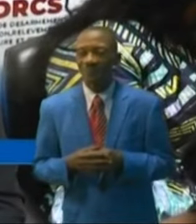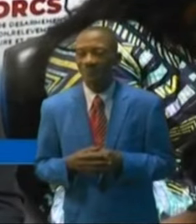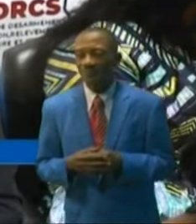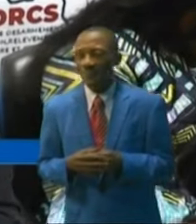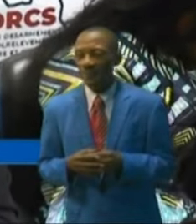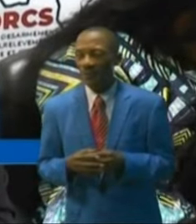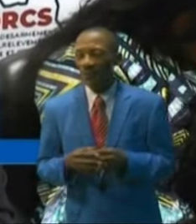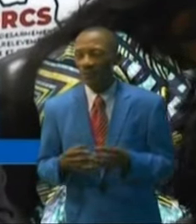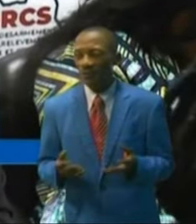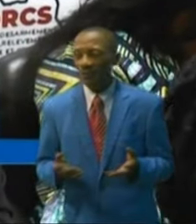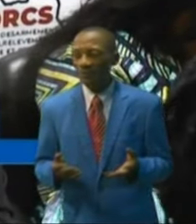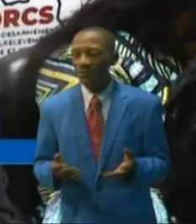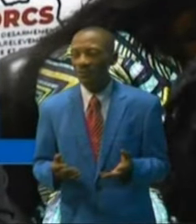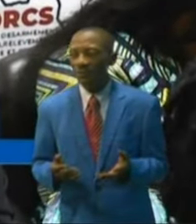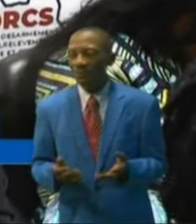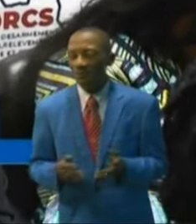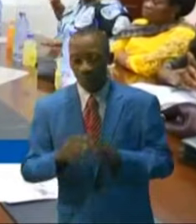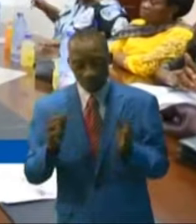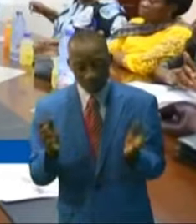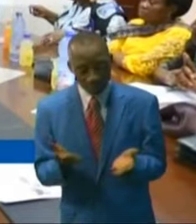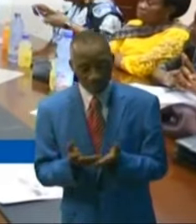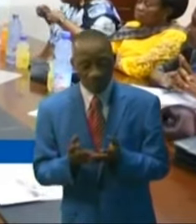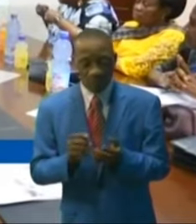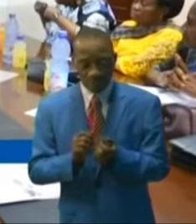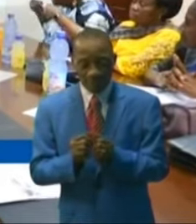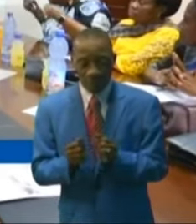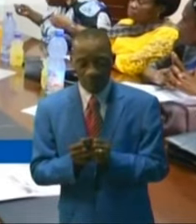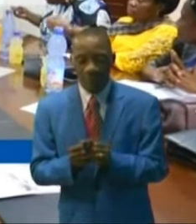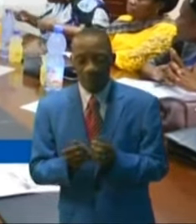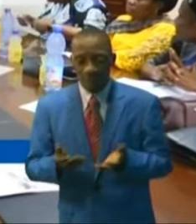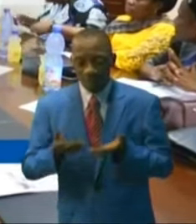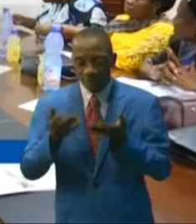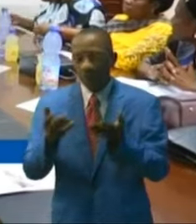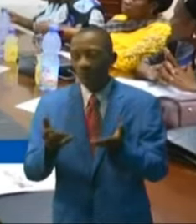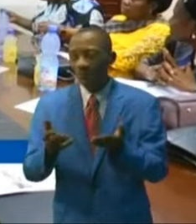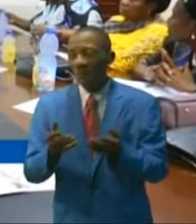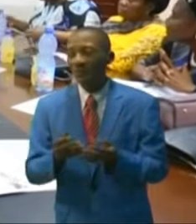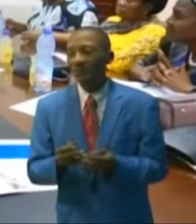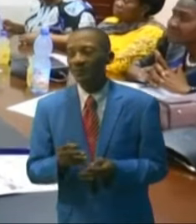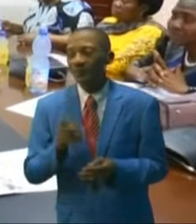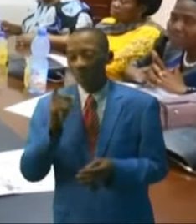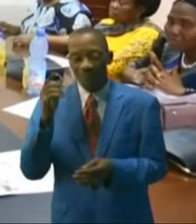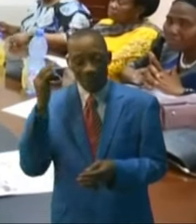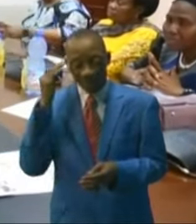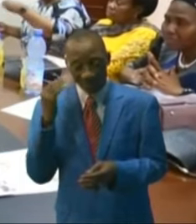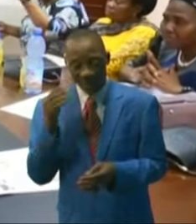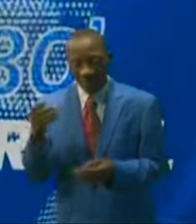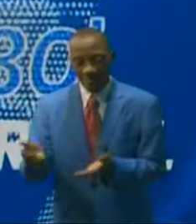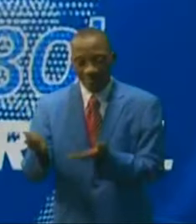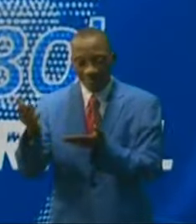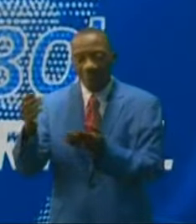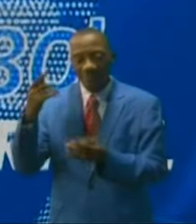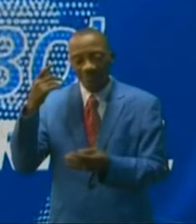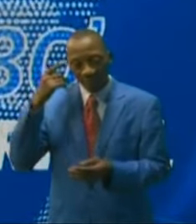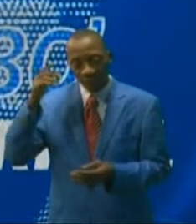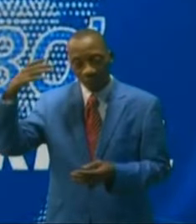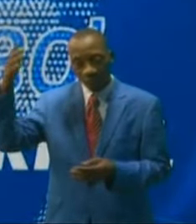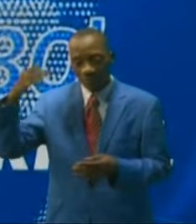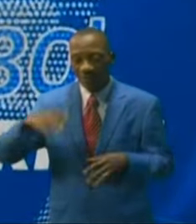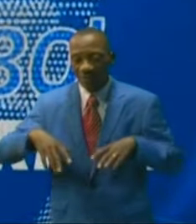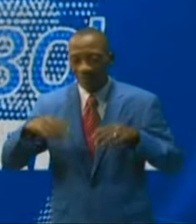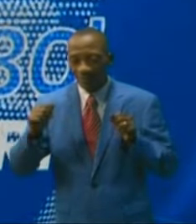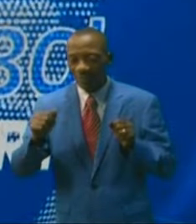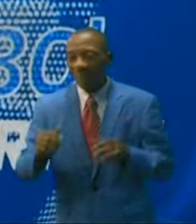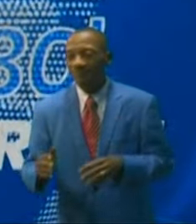rencontre pour que règne une étroite collaboration entre le PDRCS et ses femmes leaders. À